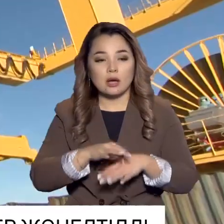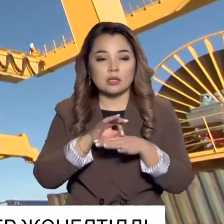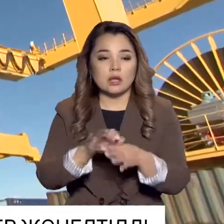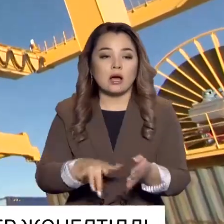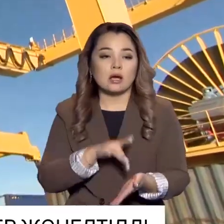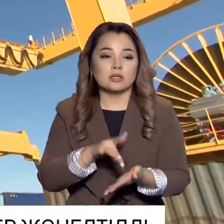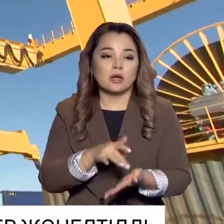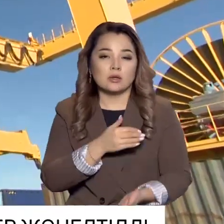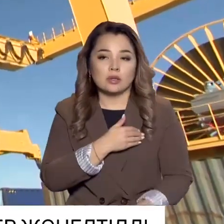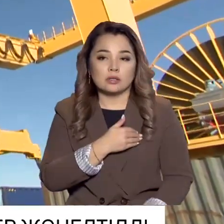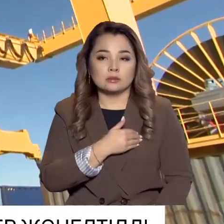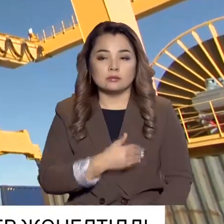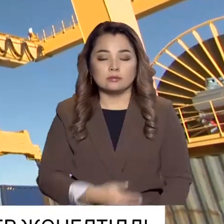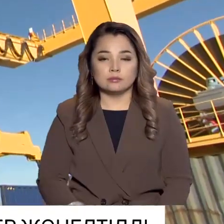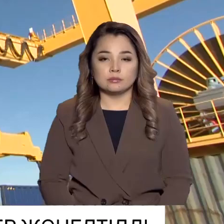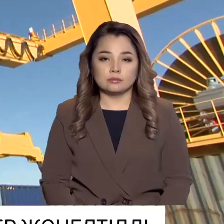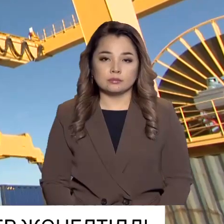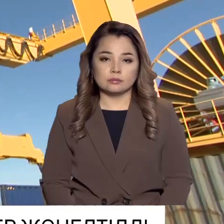жеткізіледі.